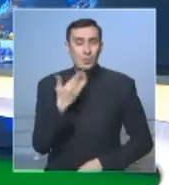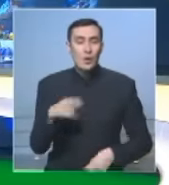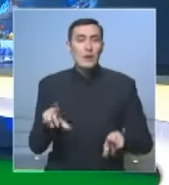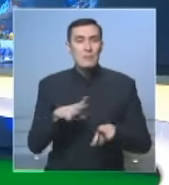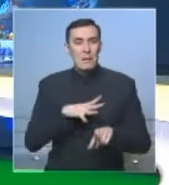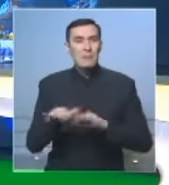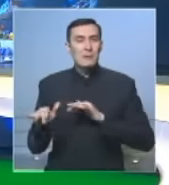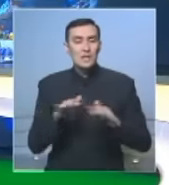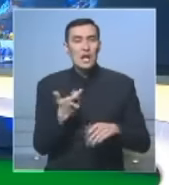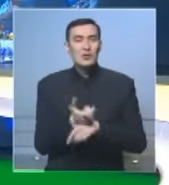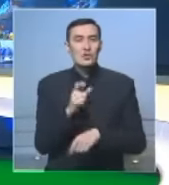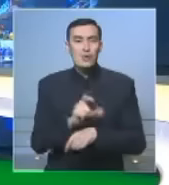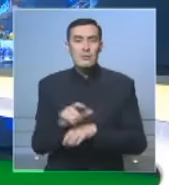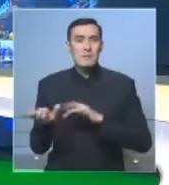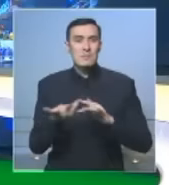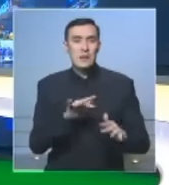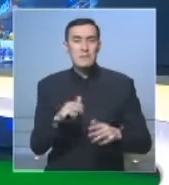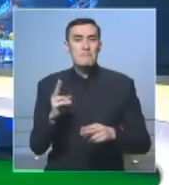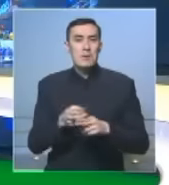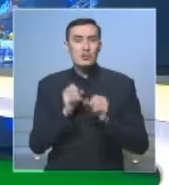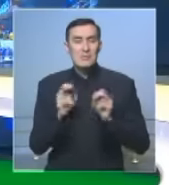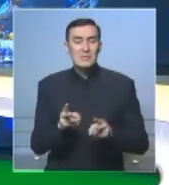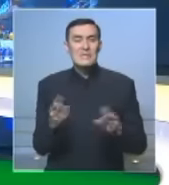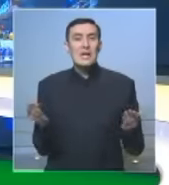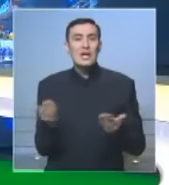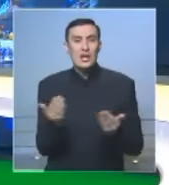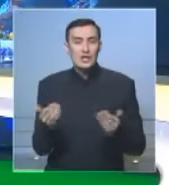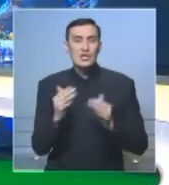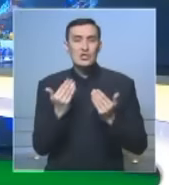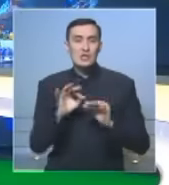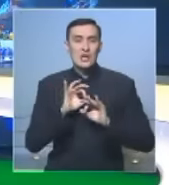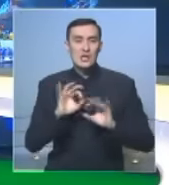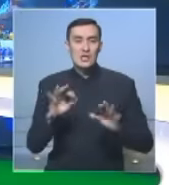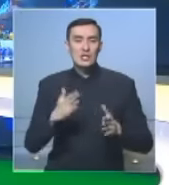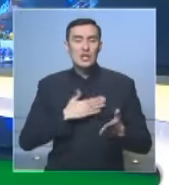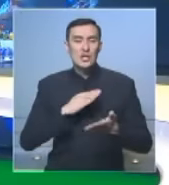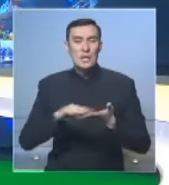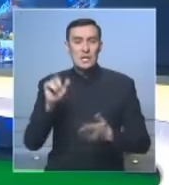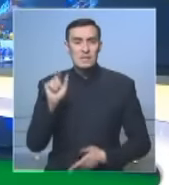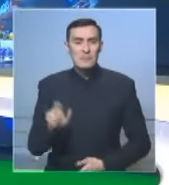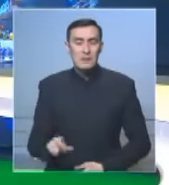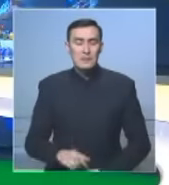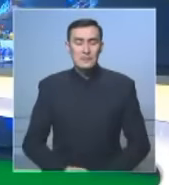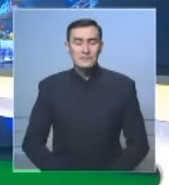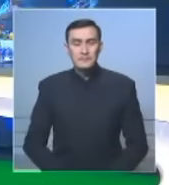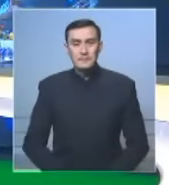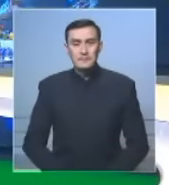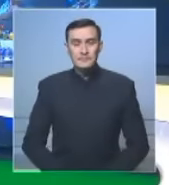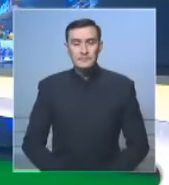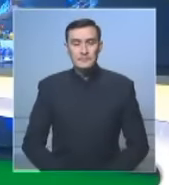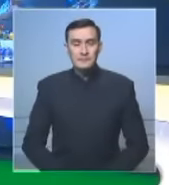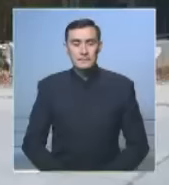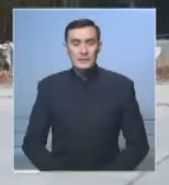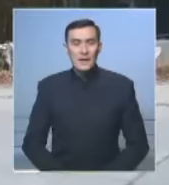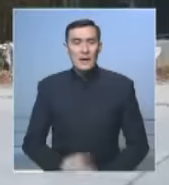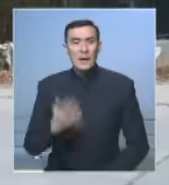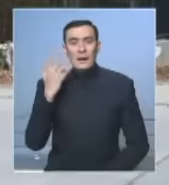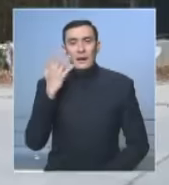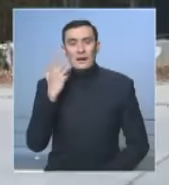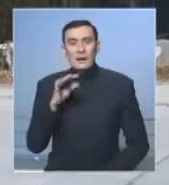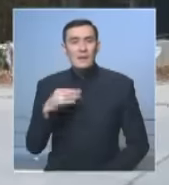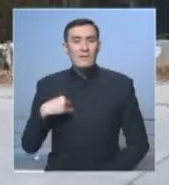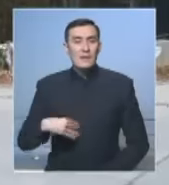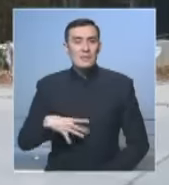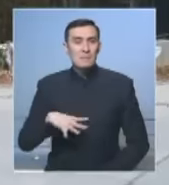это, были приняты особые меры безопасности. Какие, расскажет наш корреспондент в Оттаве Арман Ижанов. Когда во Франции